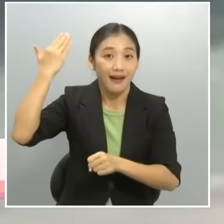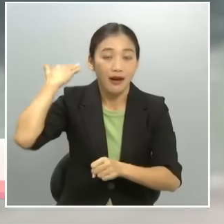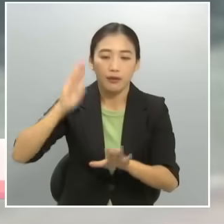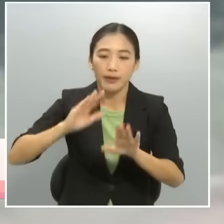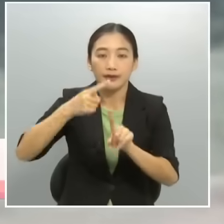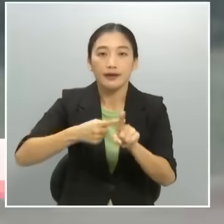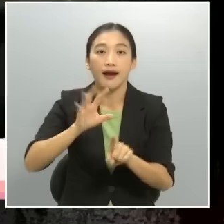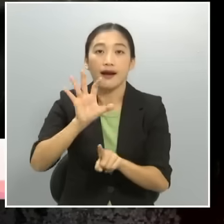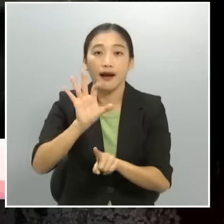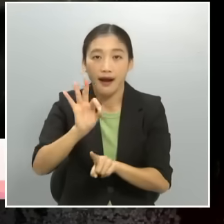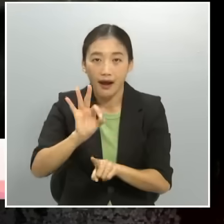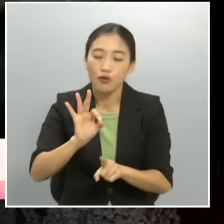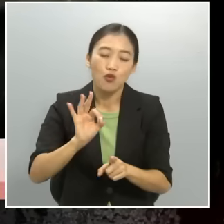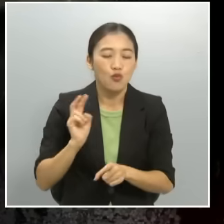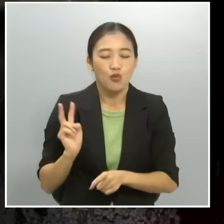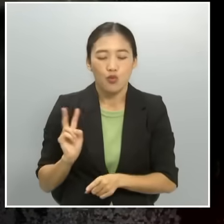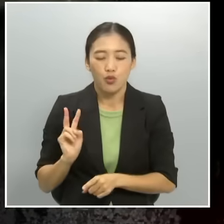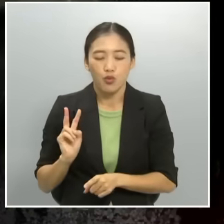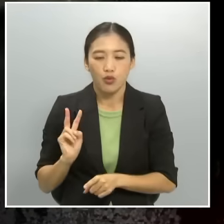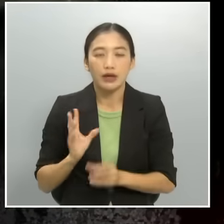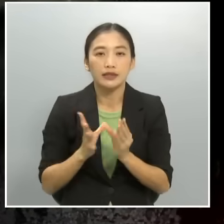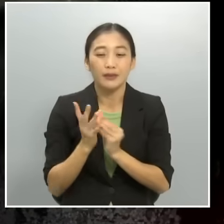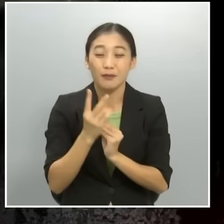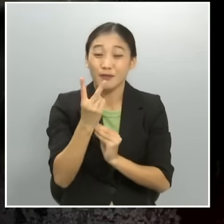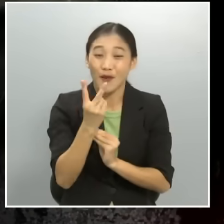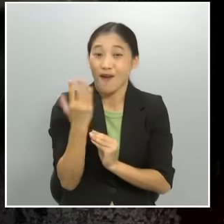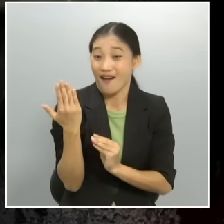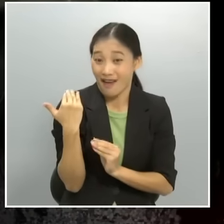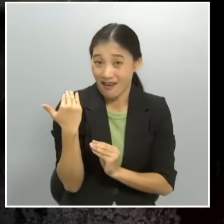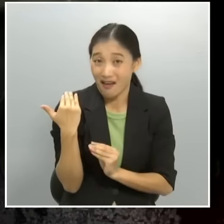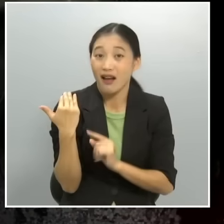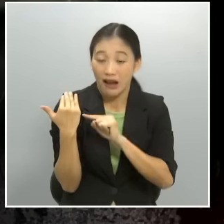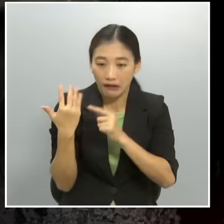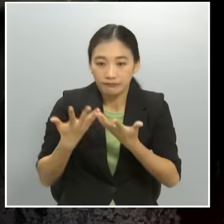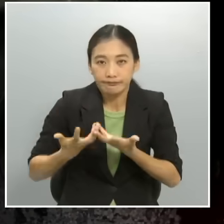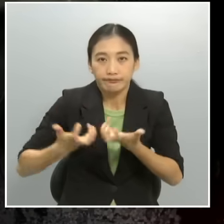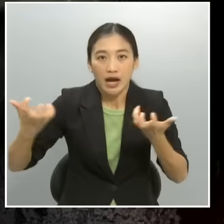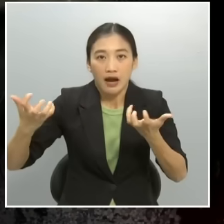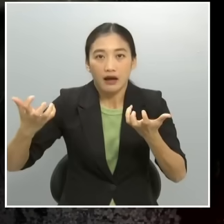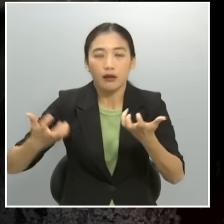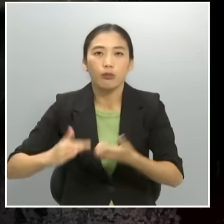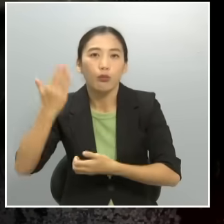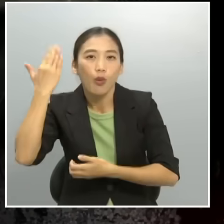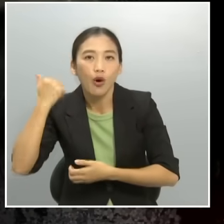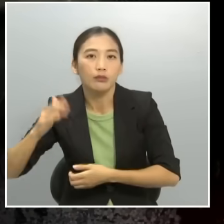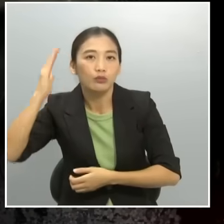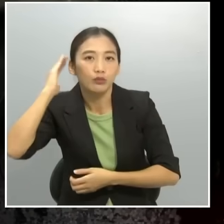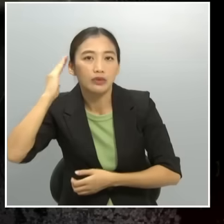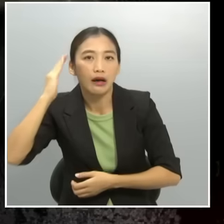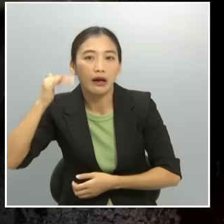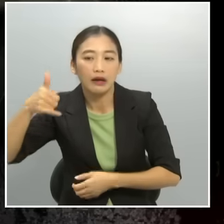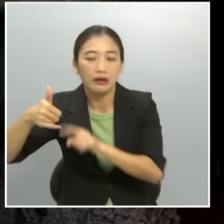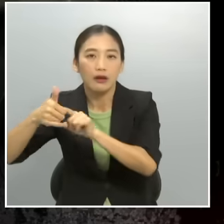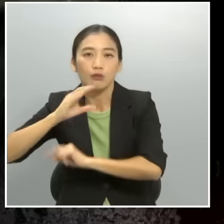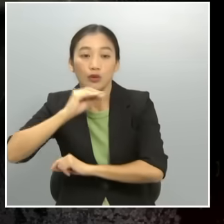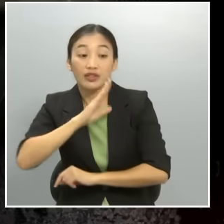2อาทิตย์เองอัมพลเคยขู่บอกว่าถ้าเลิกกันเดี๋ยวจะทำให้เสียใจเป็นร้อยเท่าก็ไม่คิดเหมือนกันว่าจะมาลักพาตัวลูกสาวของ